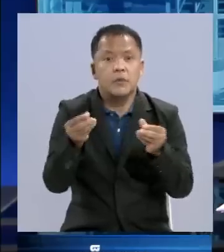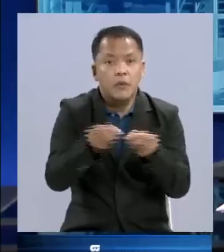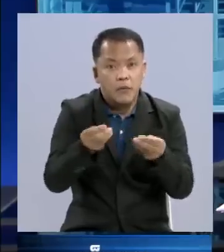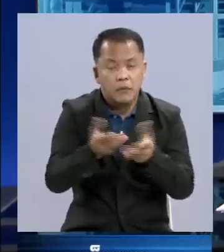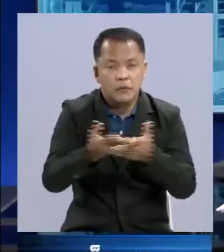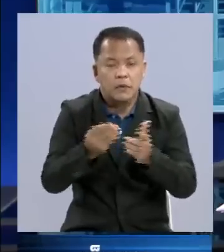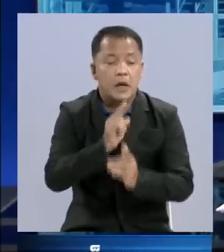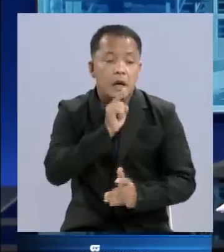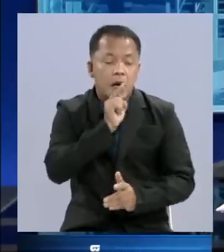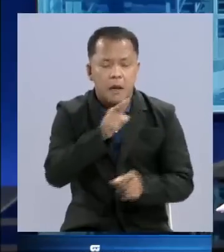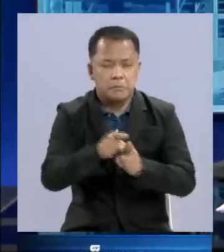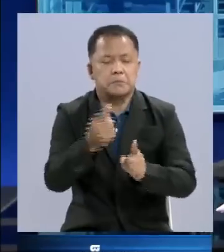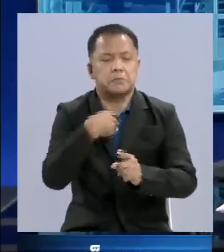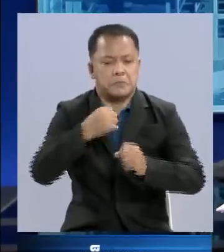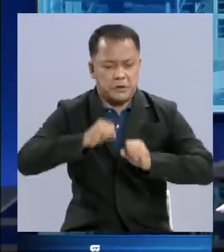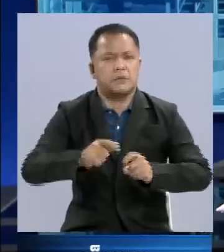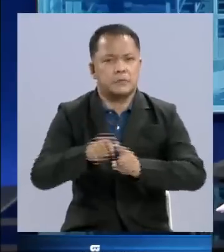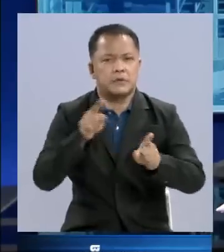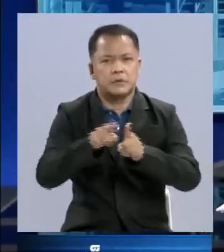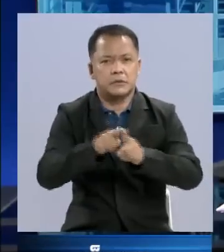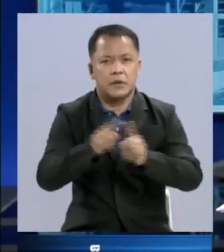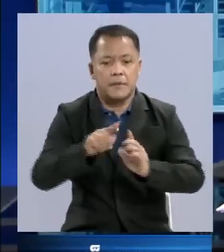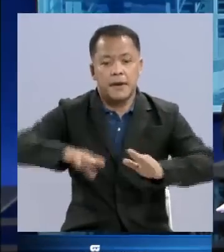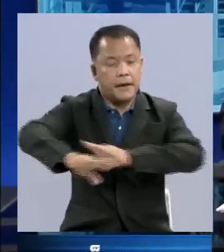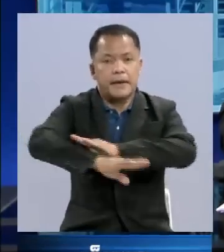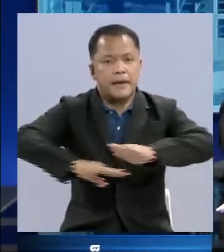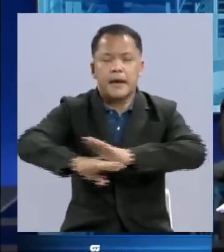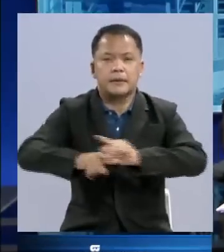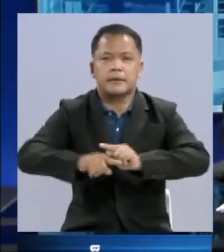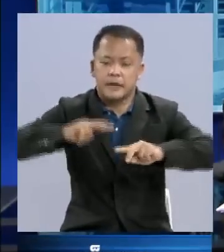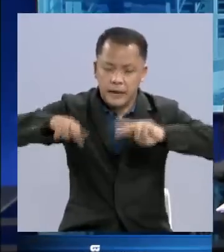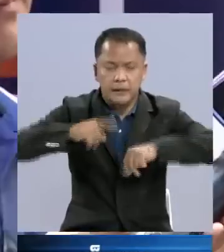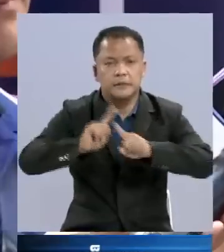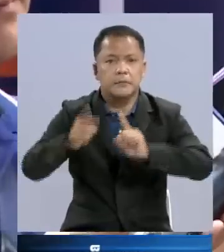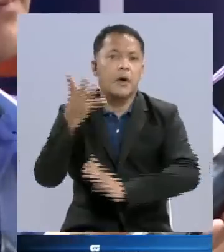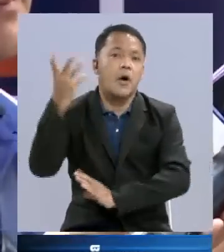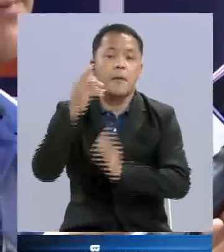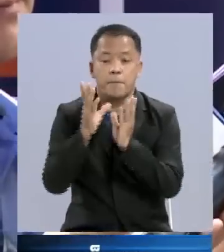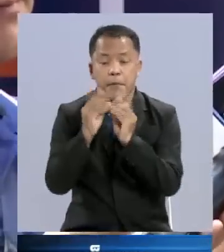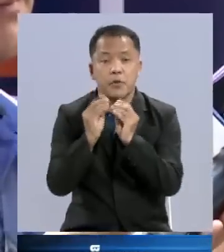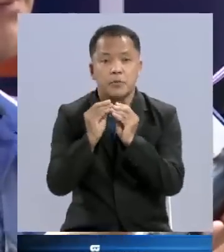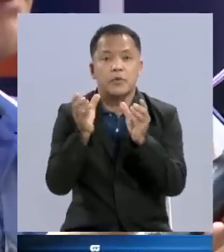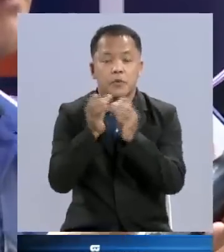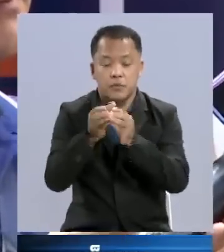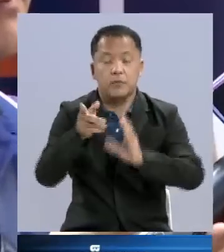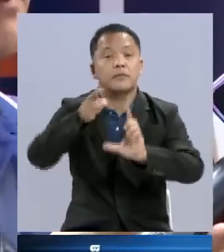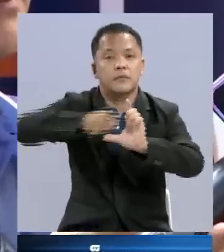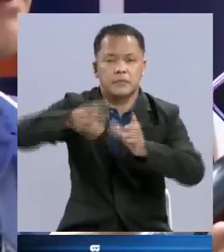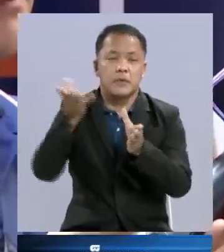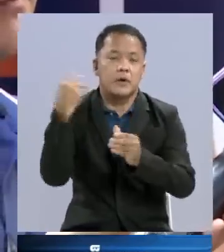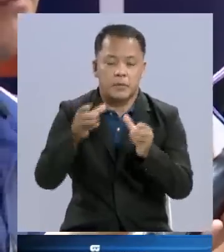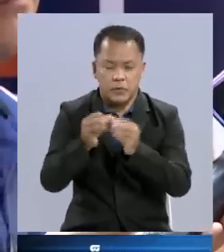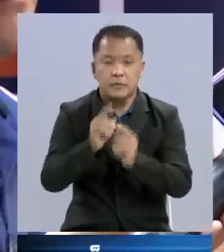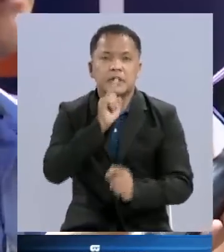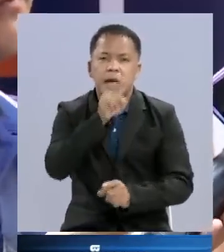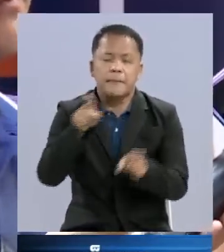ก็คือถูกถามมามั่นใจมาตลอดนะครับในเรื่องของพยานหลักฐานอย่างเมื่อวานนี้ที่เขาประชุมกันที่ทำการของพรรคอะครับก็ถ